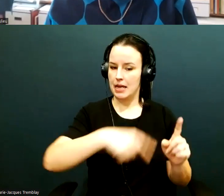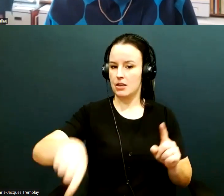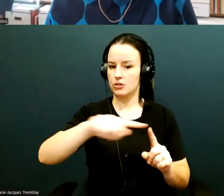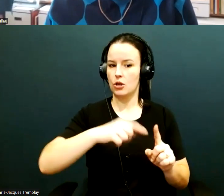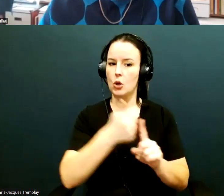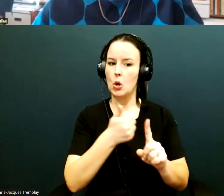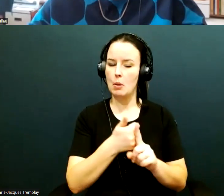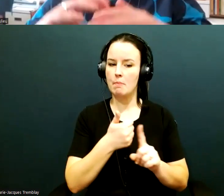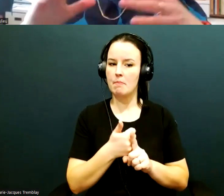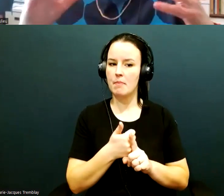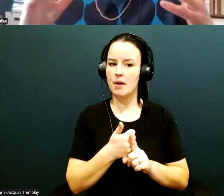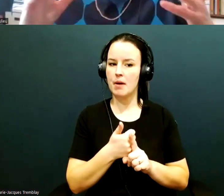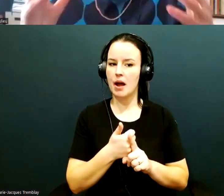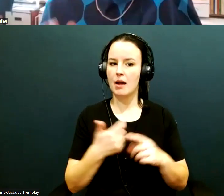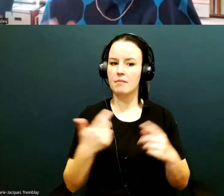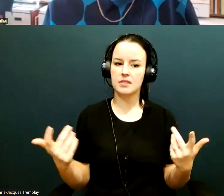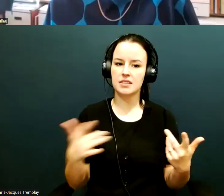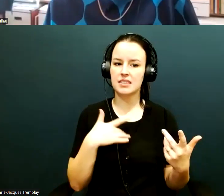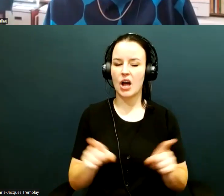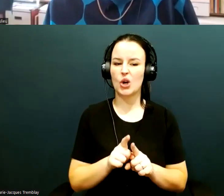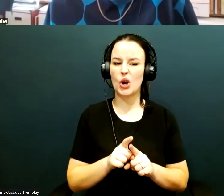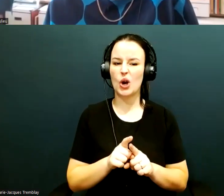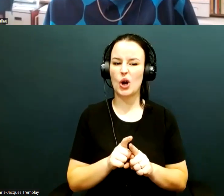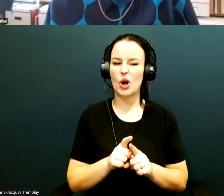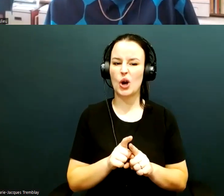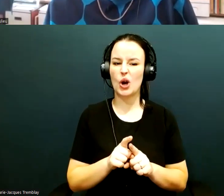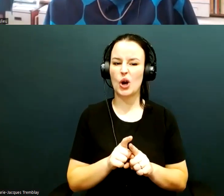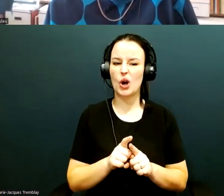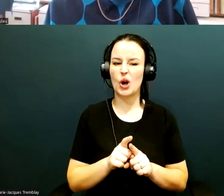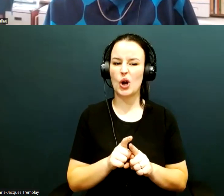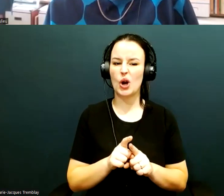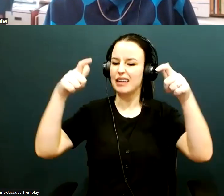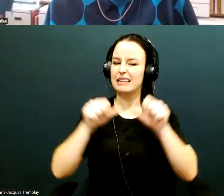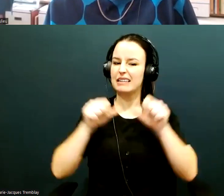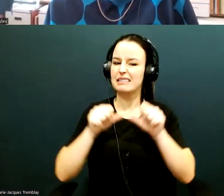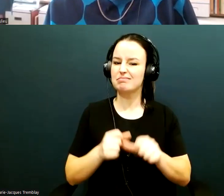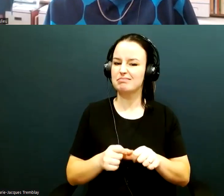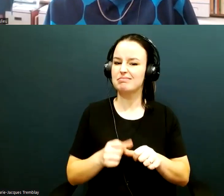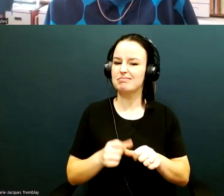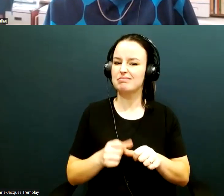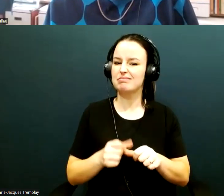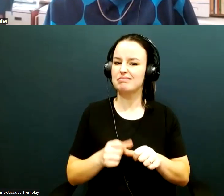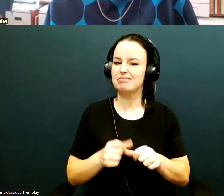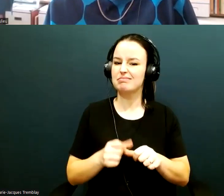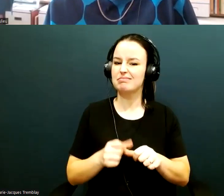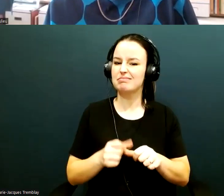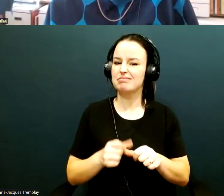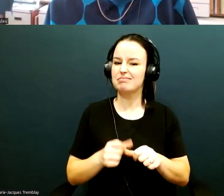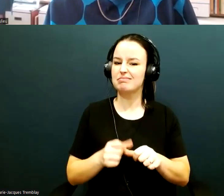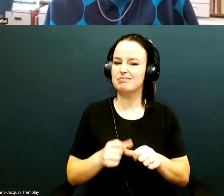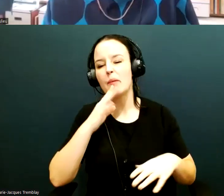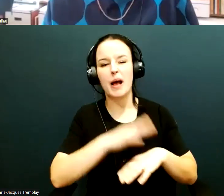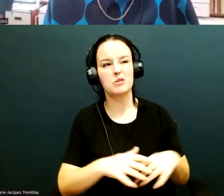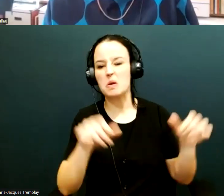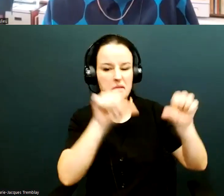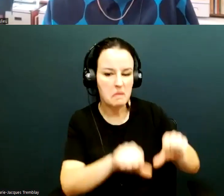reparte pas avec une image complètement négative de ces milieux-là. Et c'est probablement plus facile de parler de choses qui ne vont pas